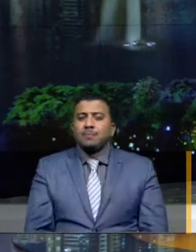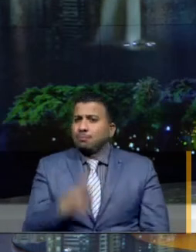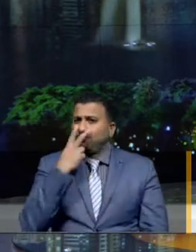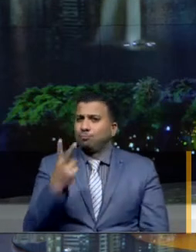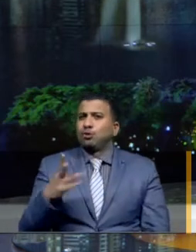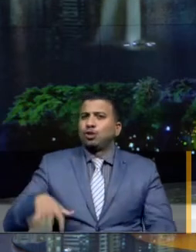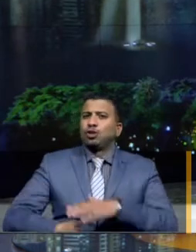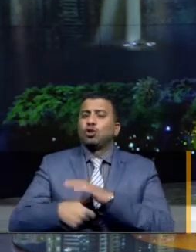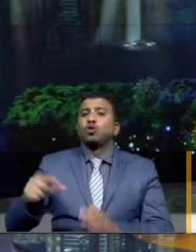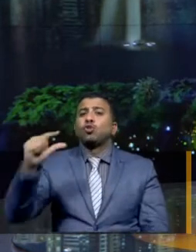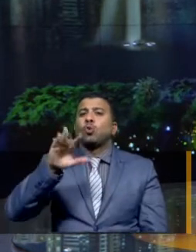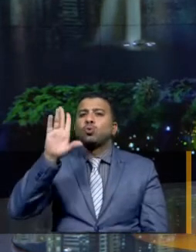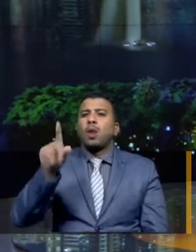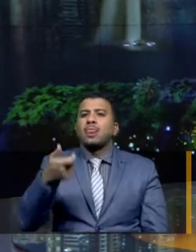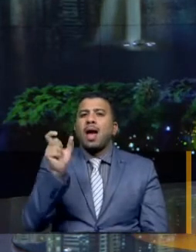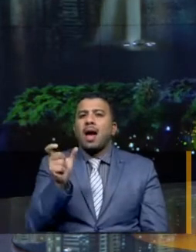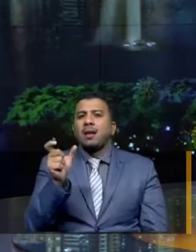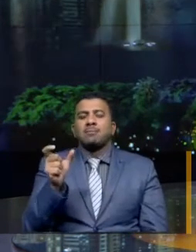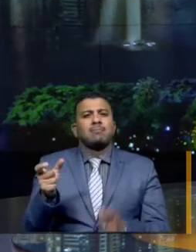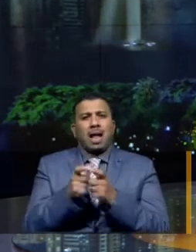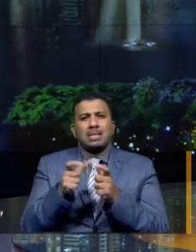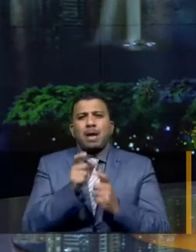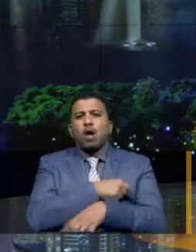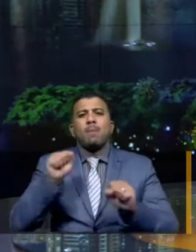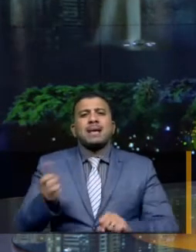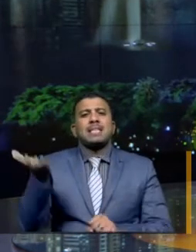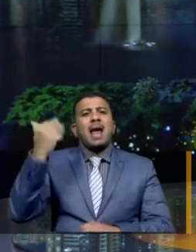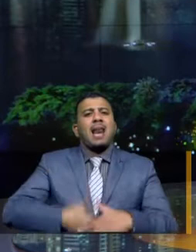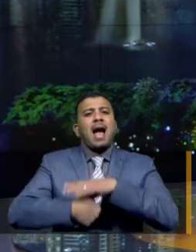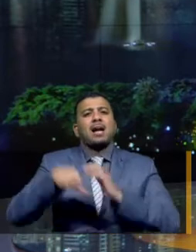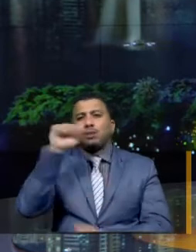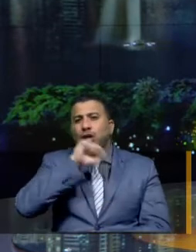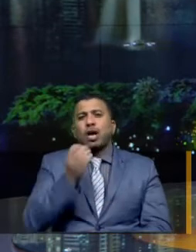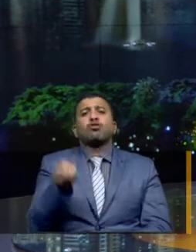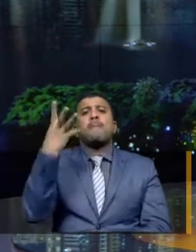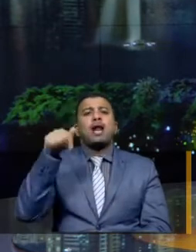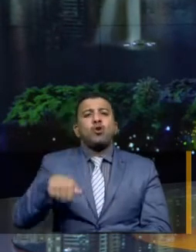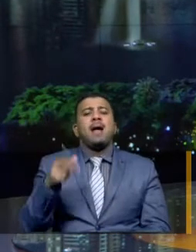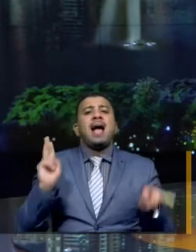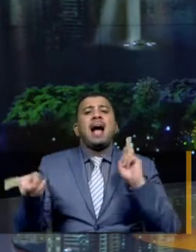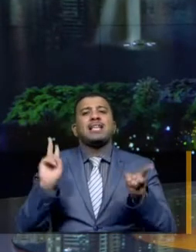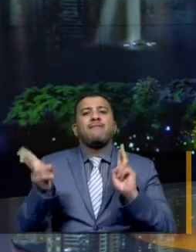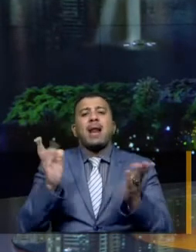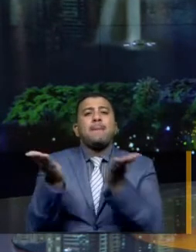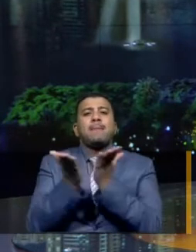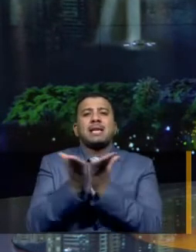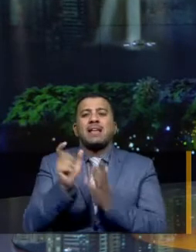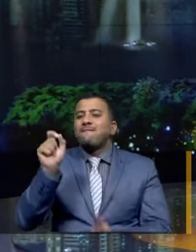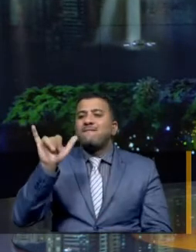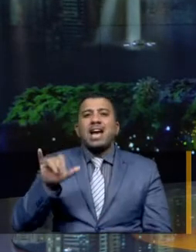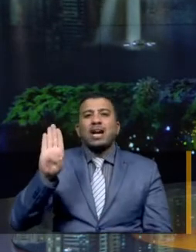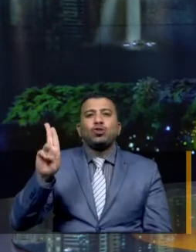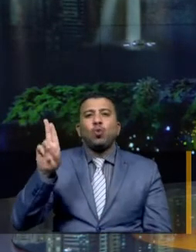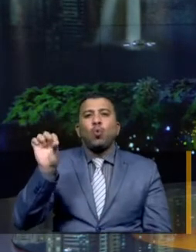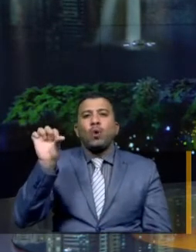شهد صاحب السمو الشيخ الدكتور سلطان بن محمد القاسمي عضو المجلس الأعلى حاكم الشارقة صباح اليوم احتفال مدرسة